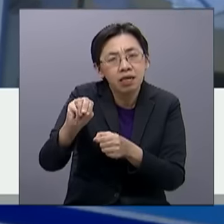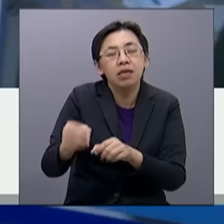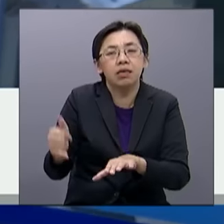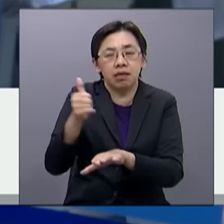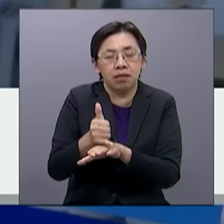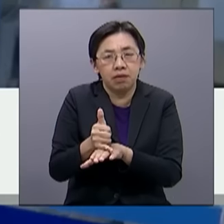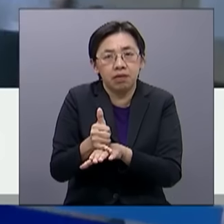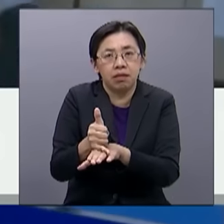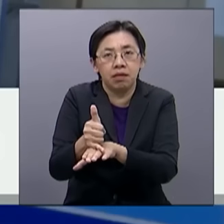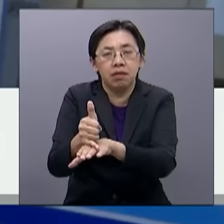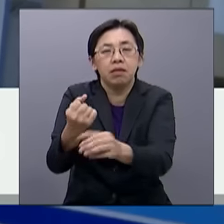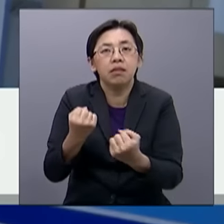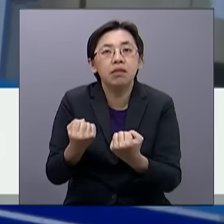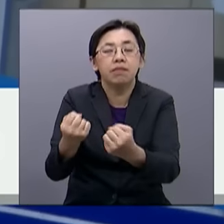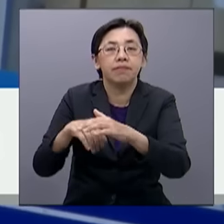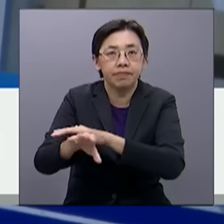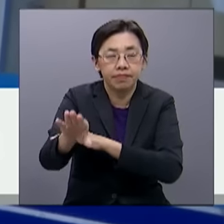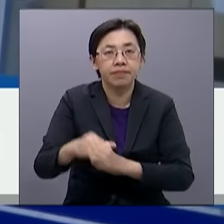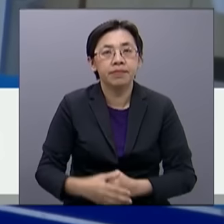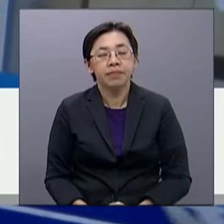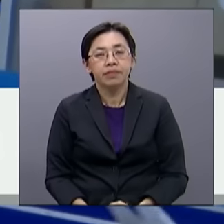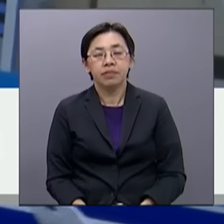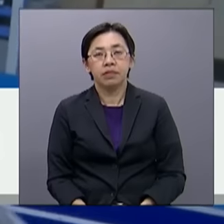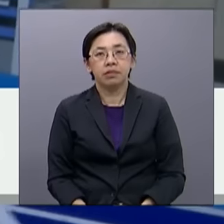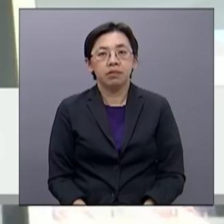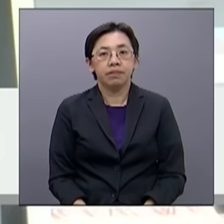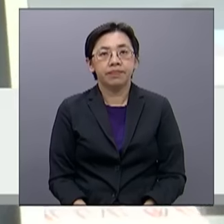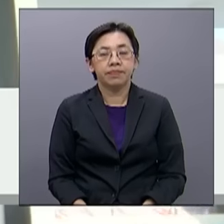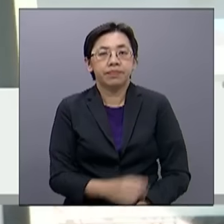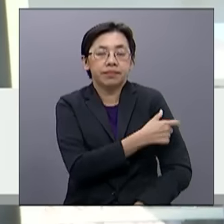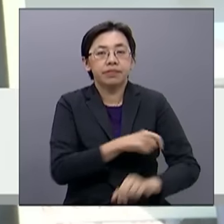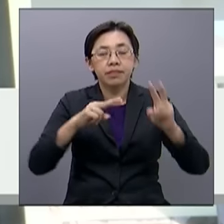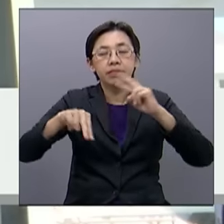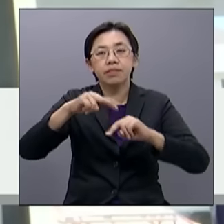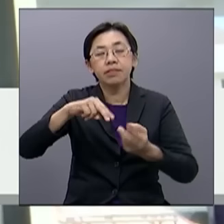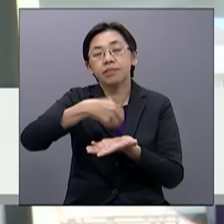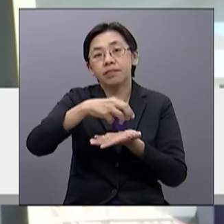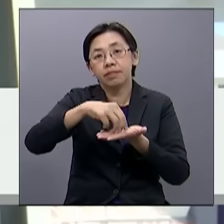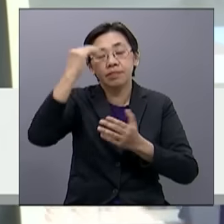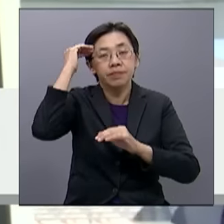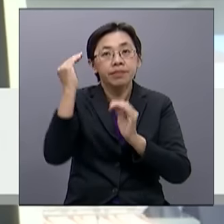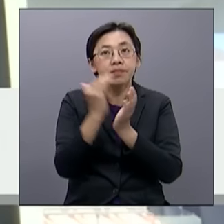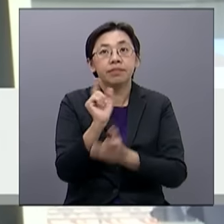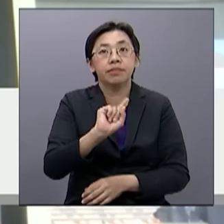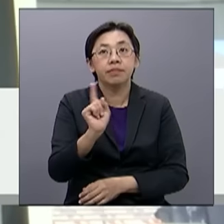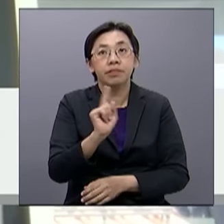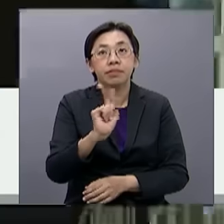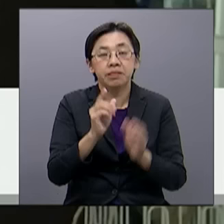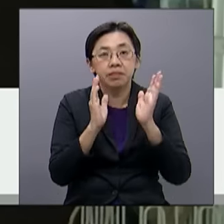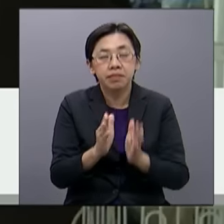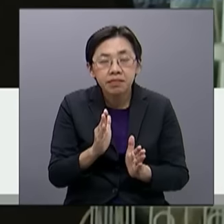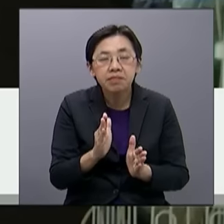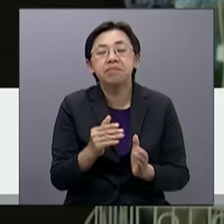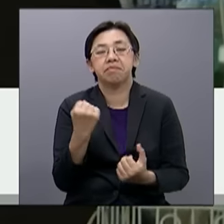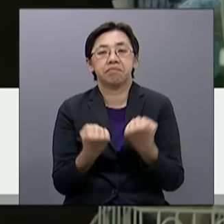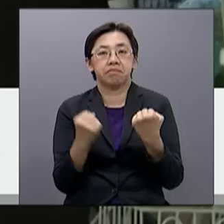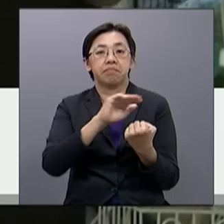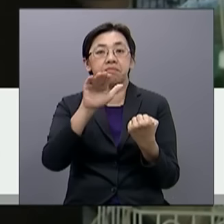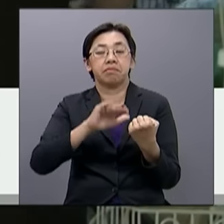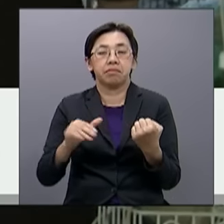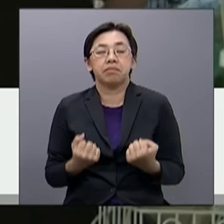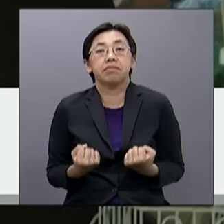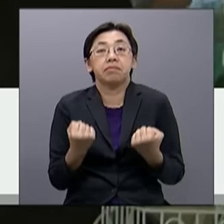ถขับหลบหนีออกไป ขณะที่รปภ.ให้ข้อมูลกับตำรวจนะคะว่าหลังจากผู้ก่อเหตุขับรถกระบะมาจอดที่บ